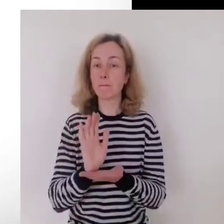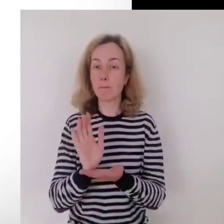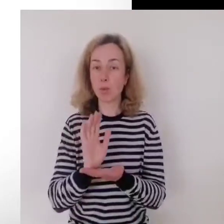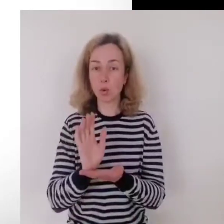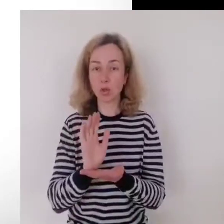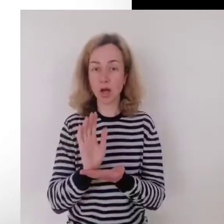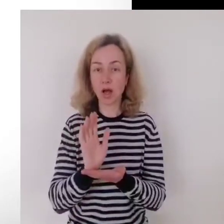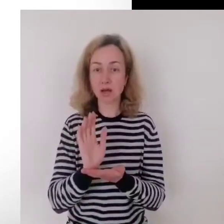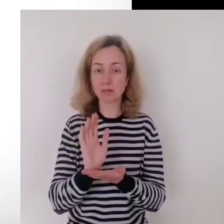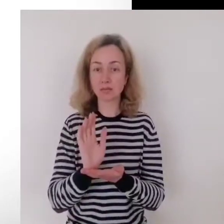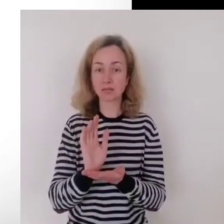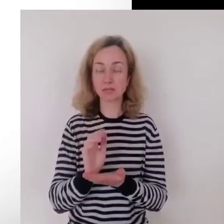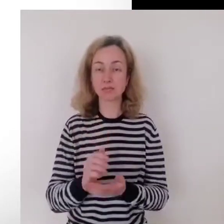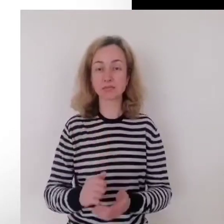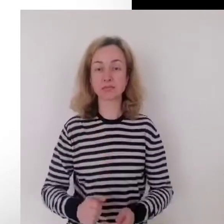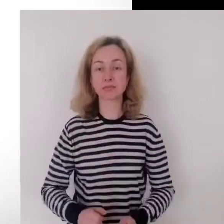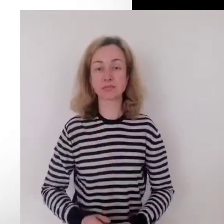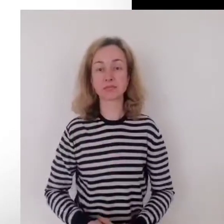булка,